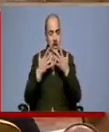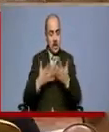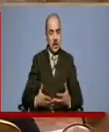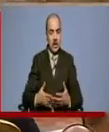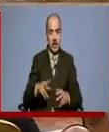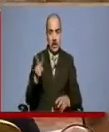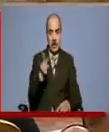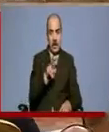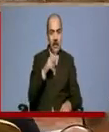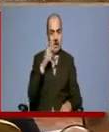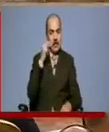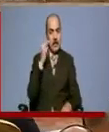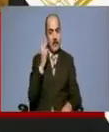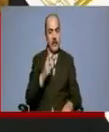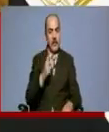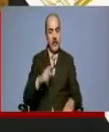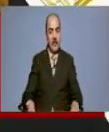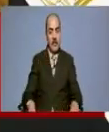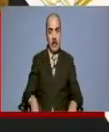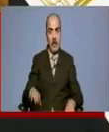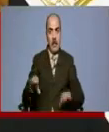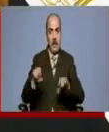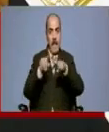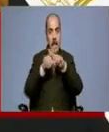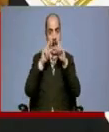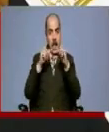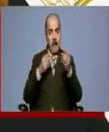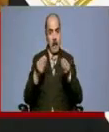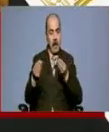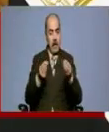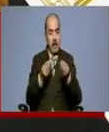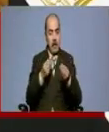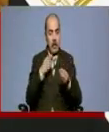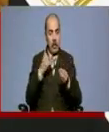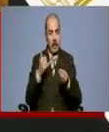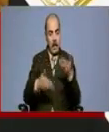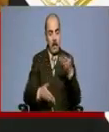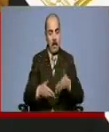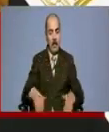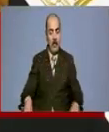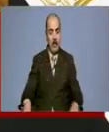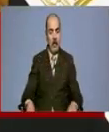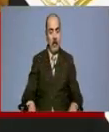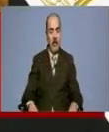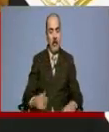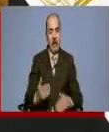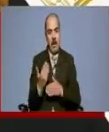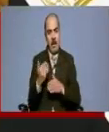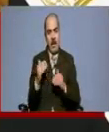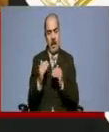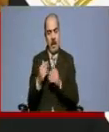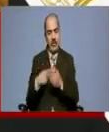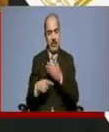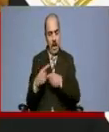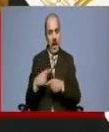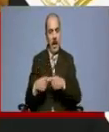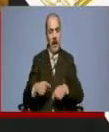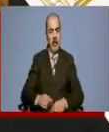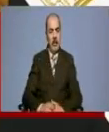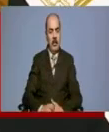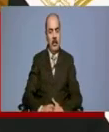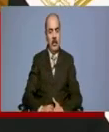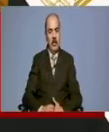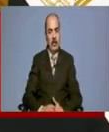بالفلوس تقدر تشارك بهذه القصه وبرده الاطراف الاقليميه او الاطراف الدوليه المؤمنه بالانسانيه تقدر تدخل في هذه المعركه